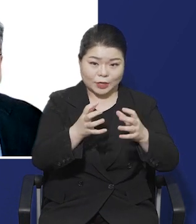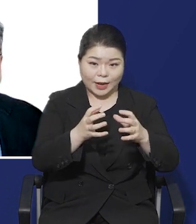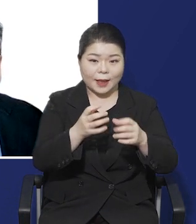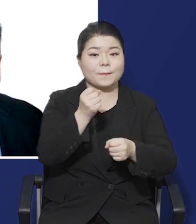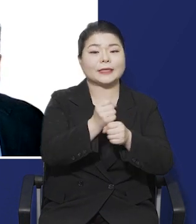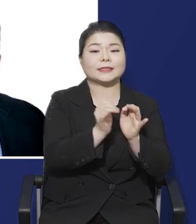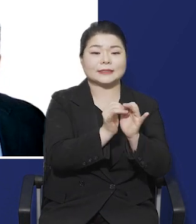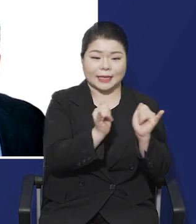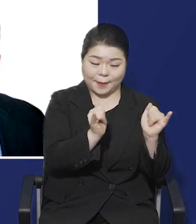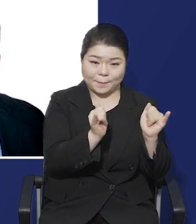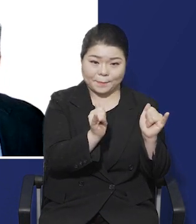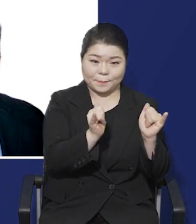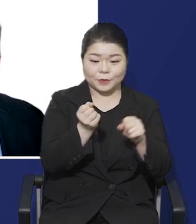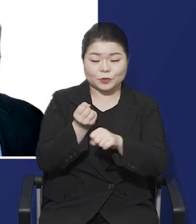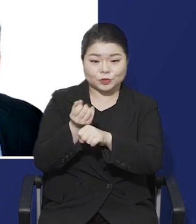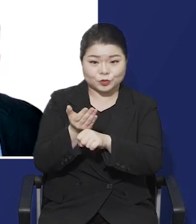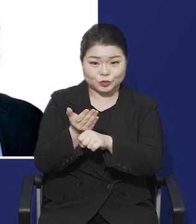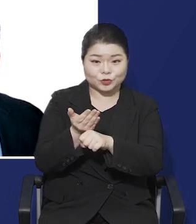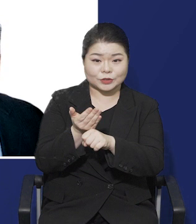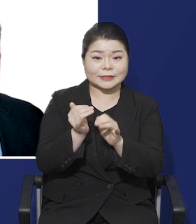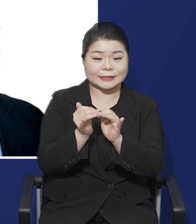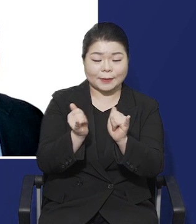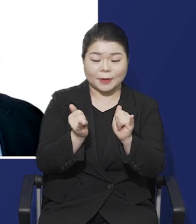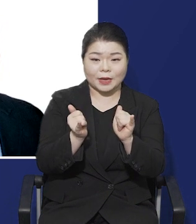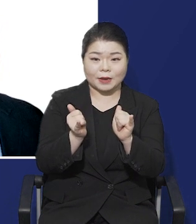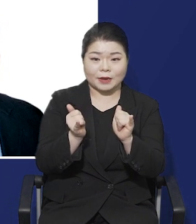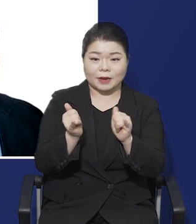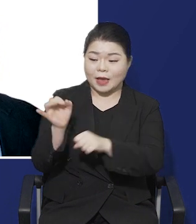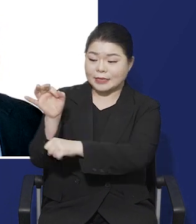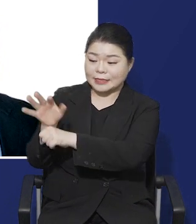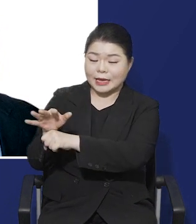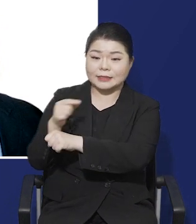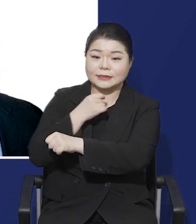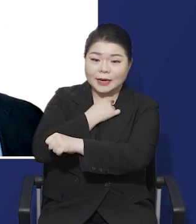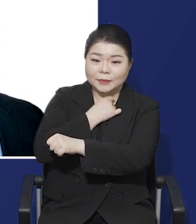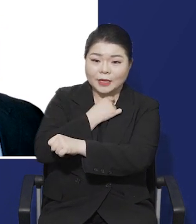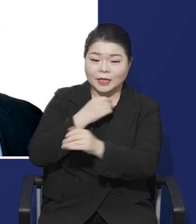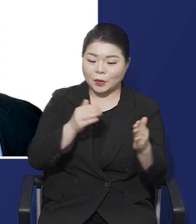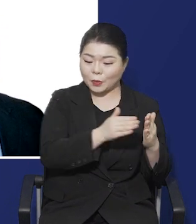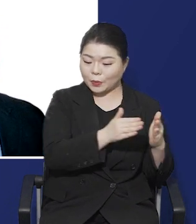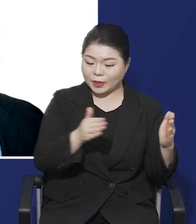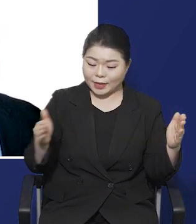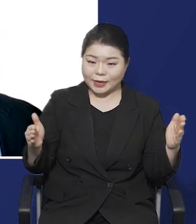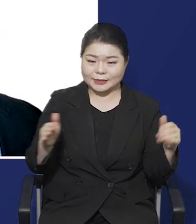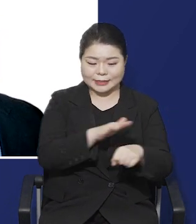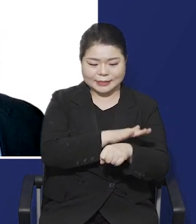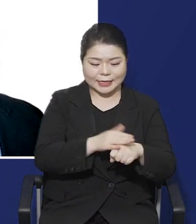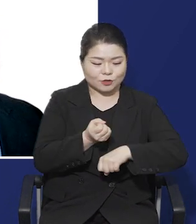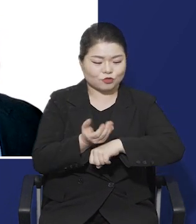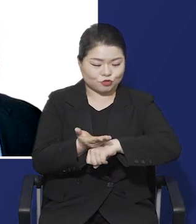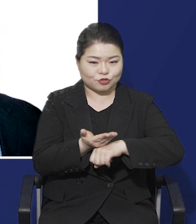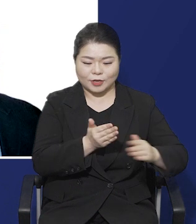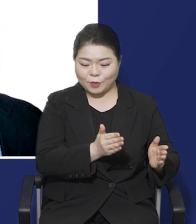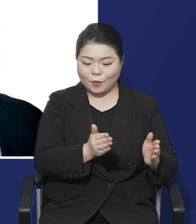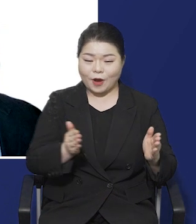생산자 또는 수출자로부터 수입국의 수입자에게까지 수출 판매가 잘 이루어지도록